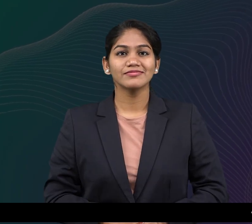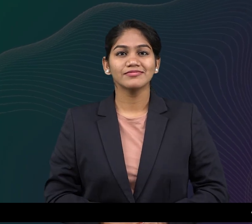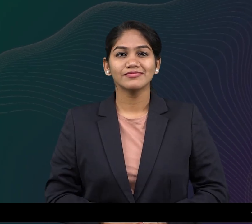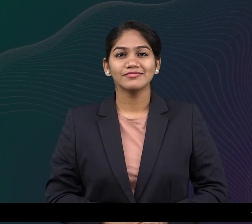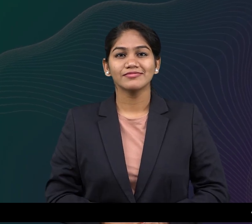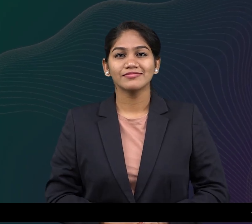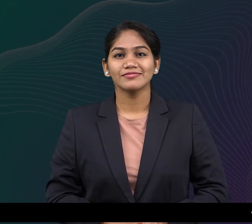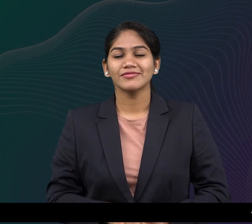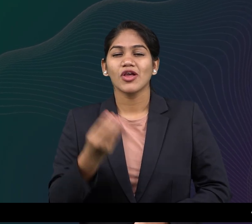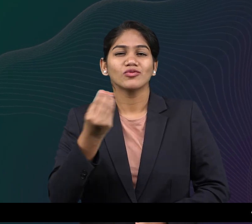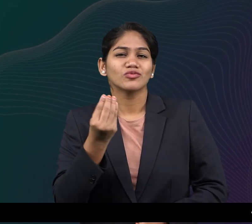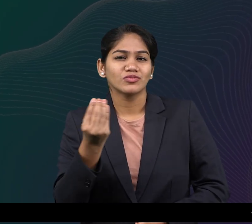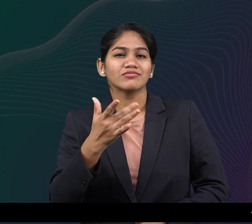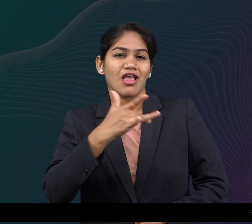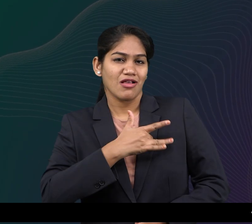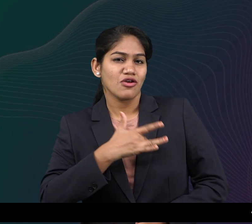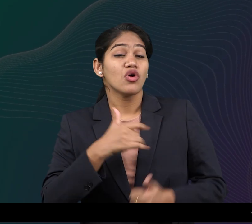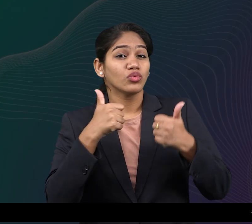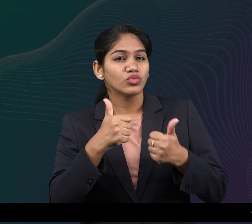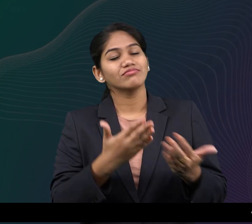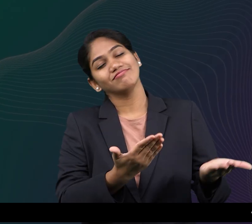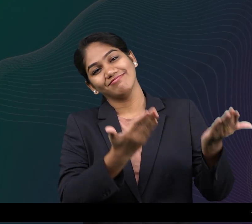अच्छी आदतें।